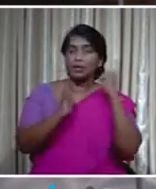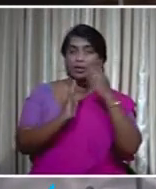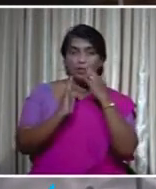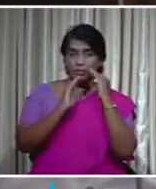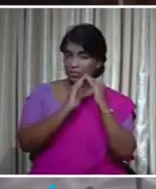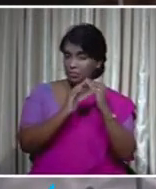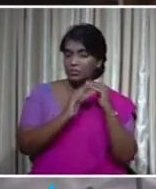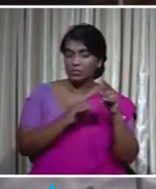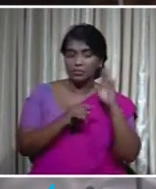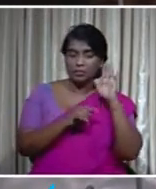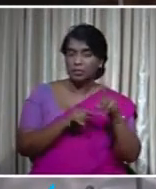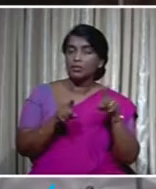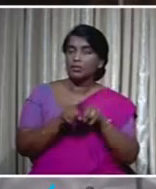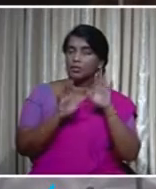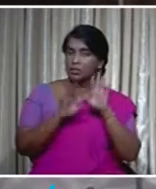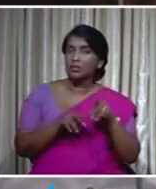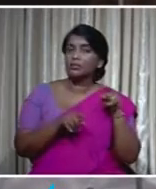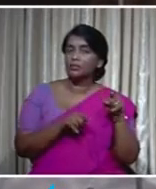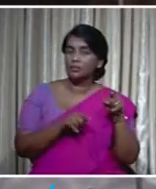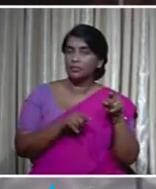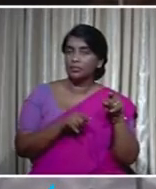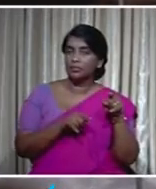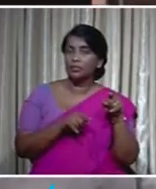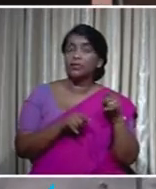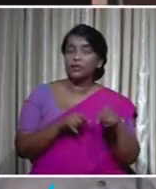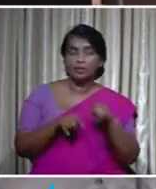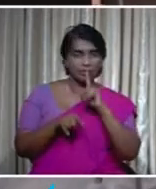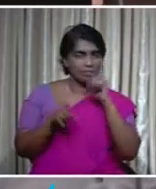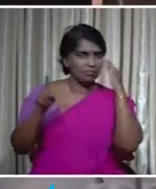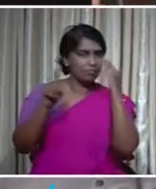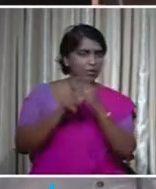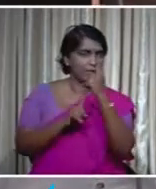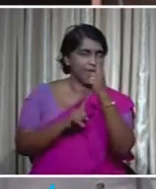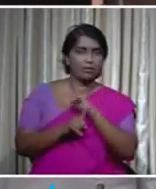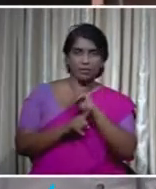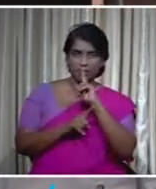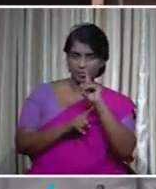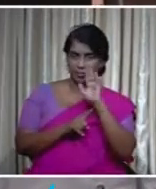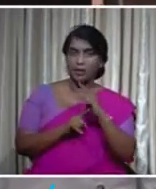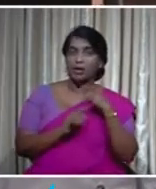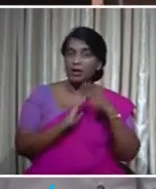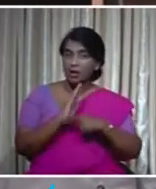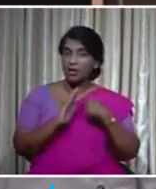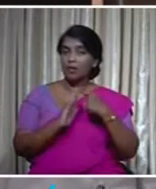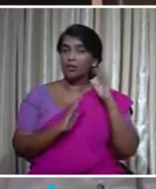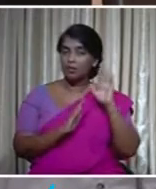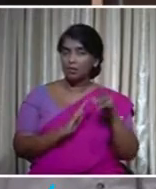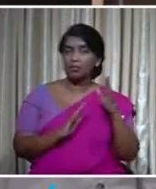குறிப்பிடப்படுகின்றன. ஆனால் நீங்கள் இதில் ஒரு விடயத்தை கவனத்தில் எடுத்துக்கொள்ள வேண்டும். இலங்கையிலே இருக்கின்ற தேசிய